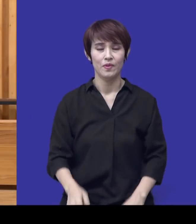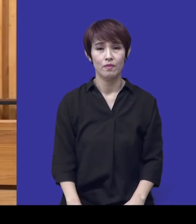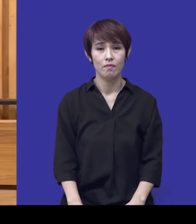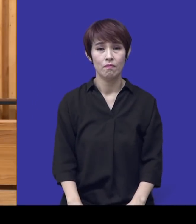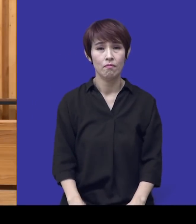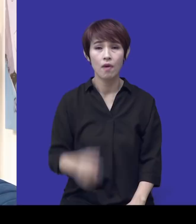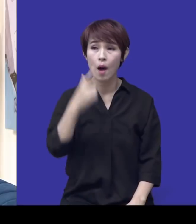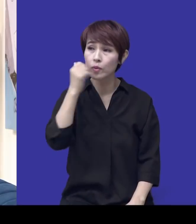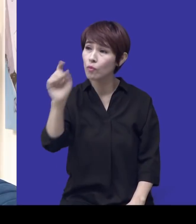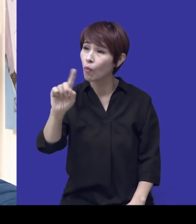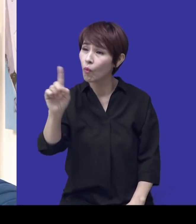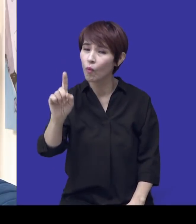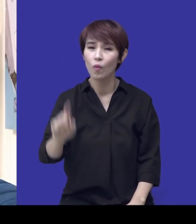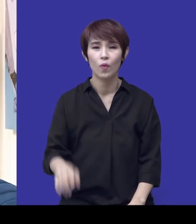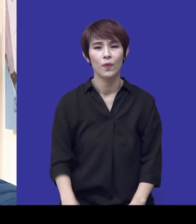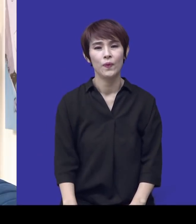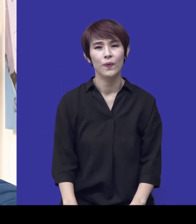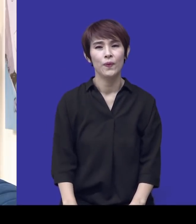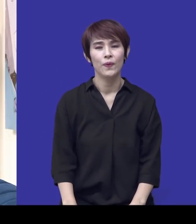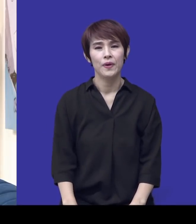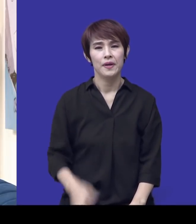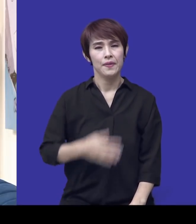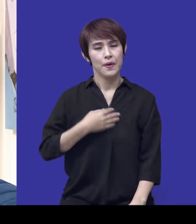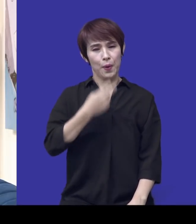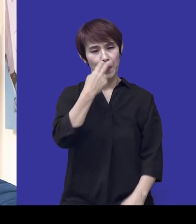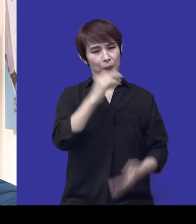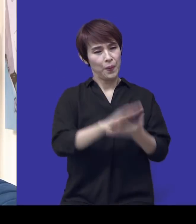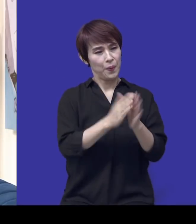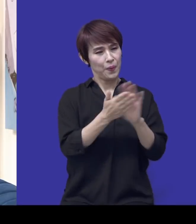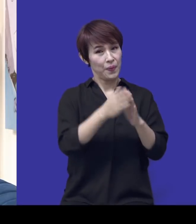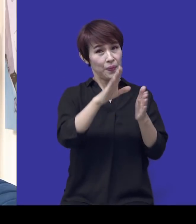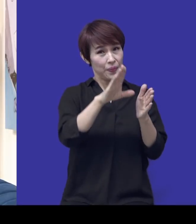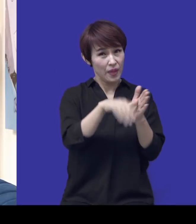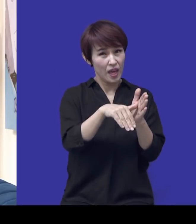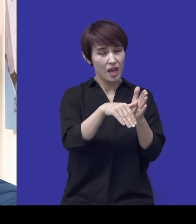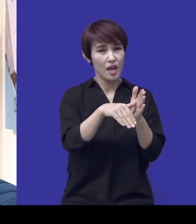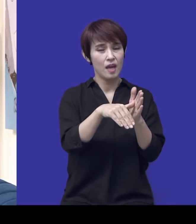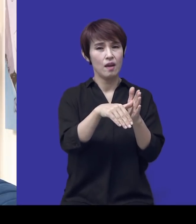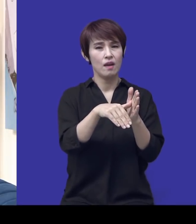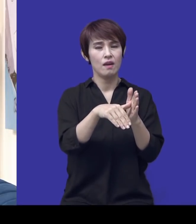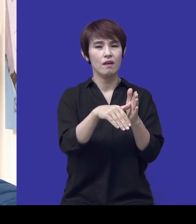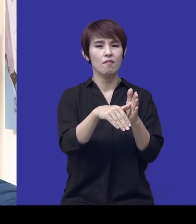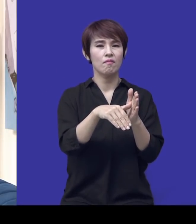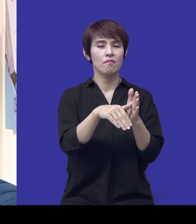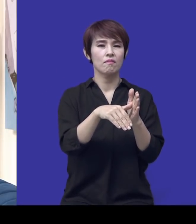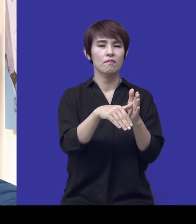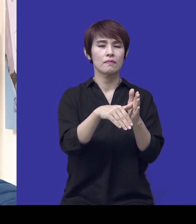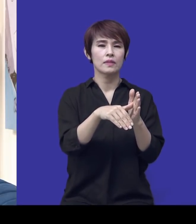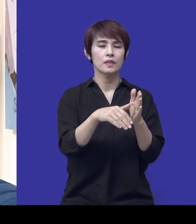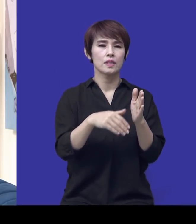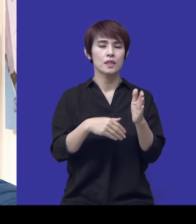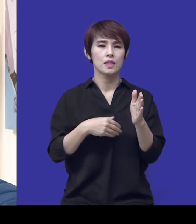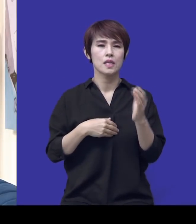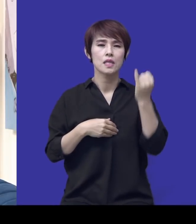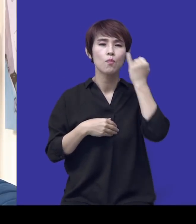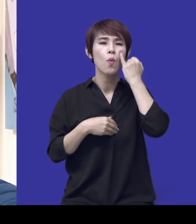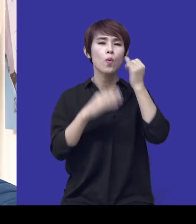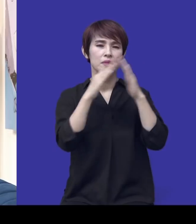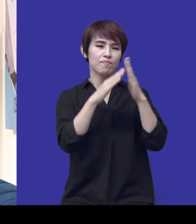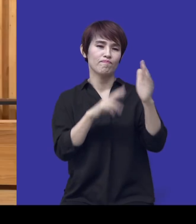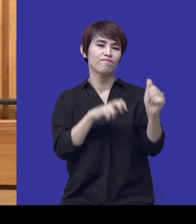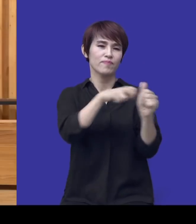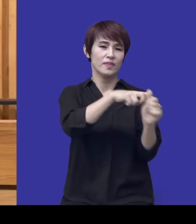아버지는요? 제가 유치원 때까지 저 이모 집에 얹혀 살았던 기억이 있고 예. 집에서는